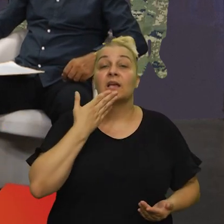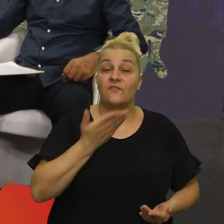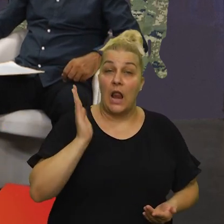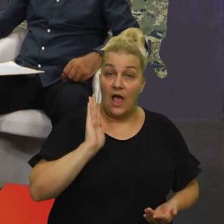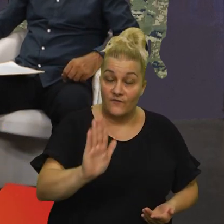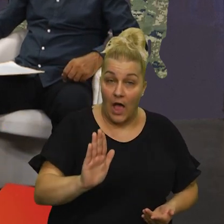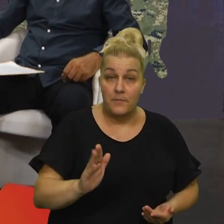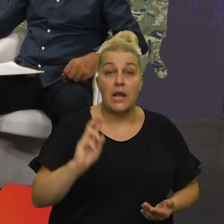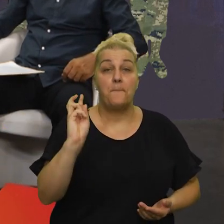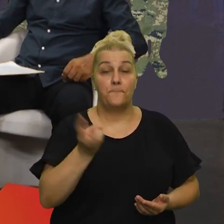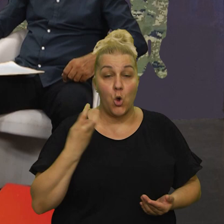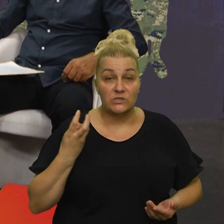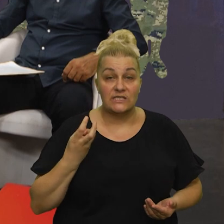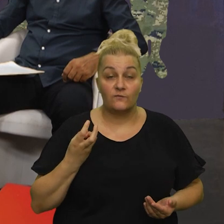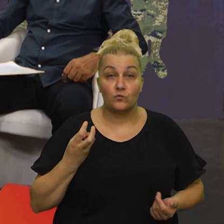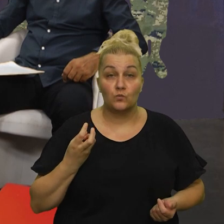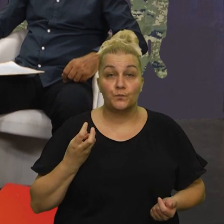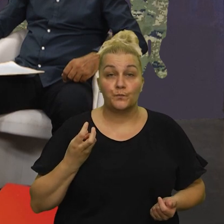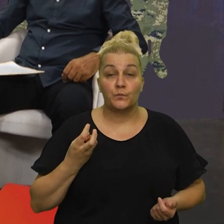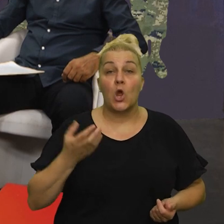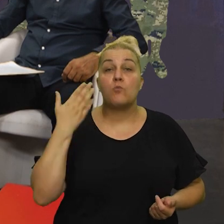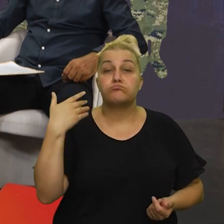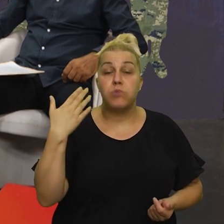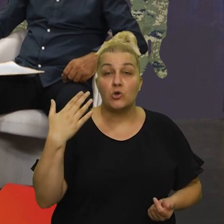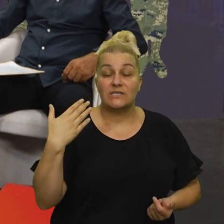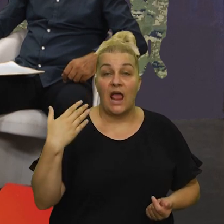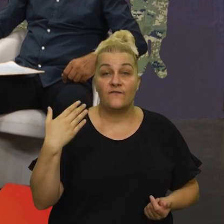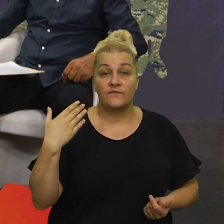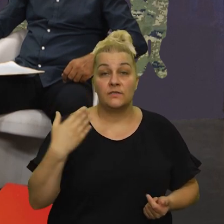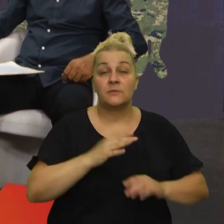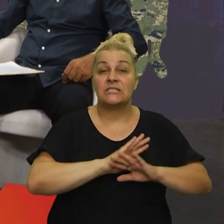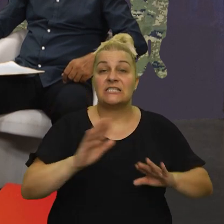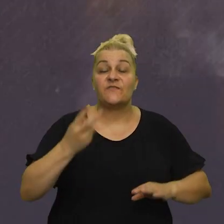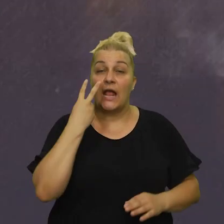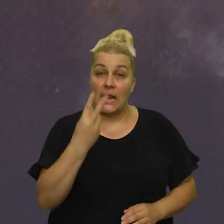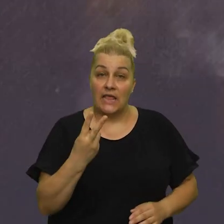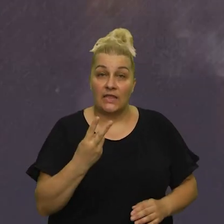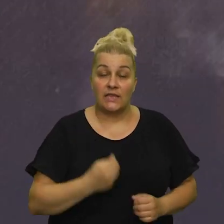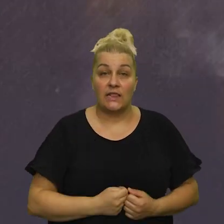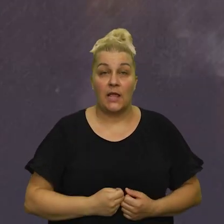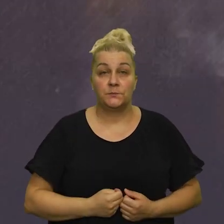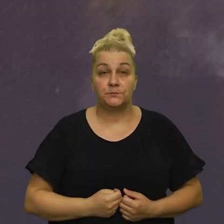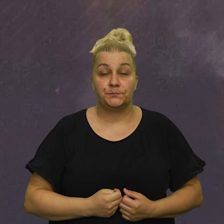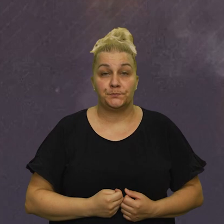vama na pozivu i pozdravio bih sve gledatelje